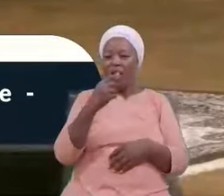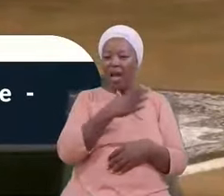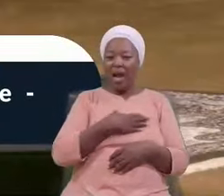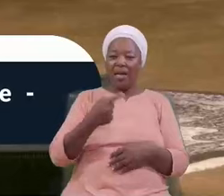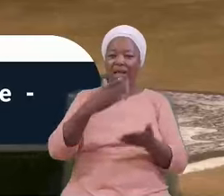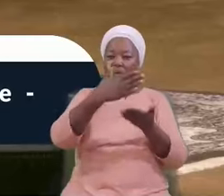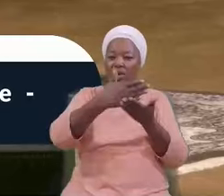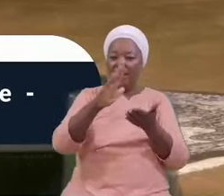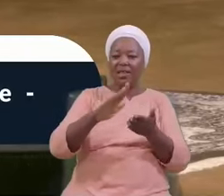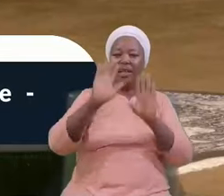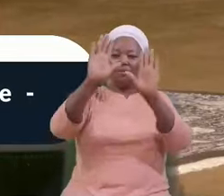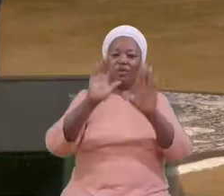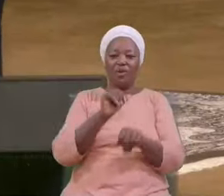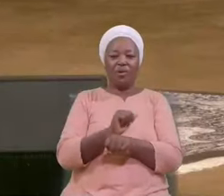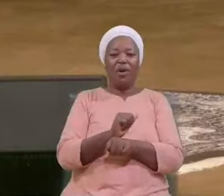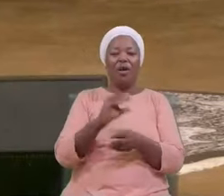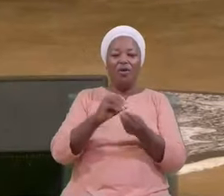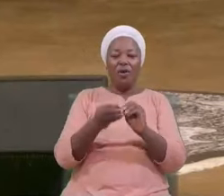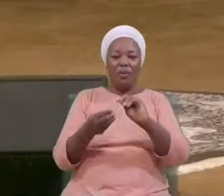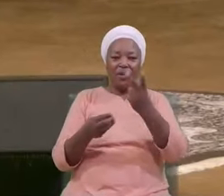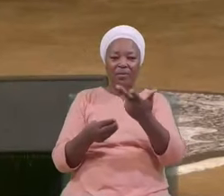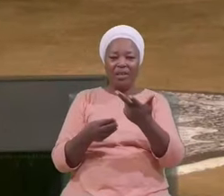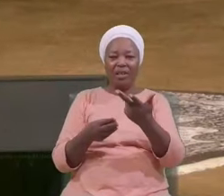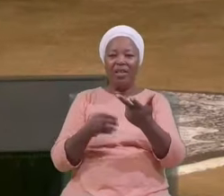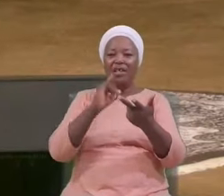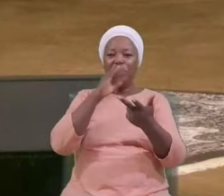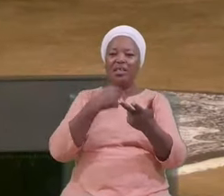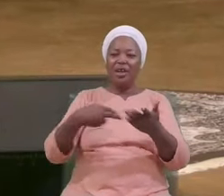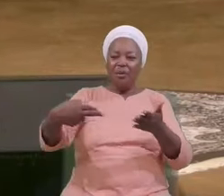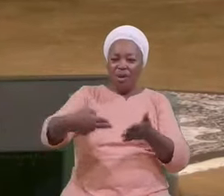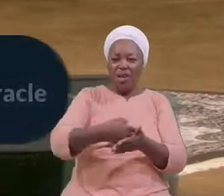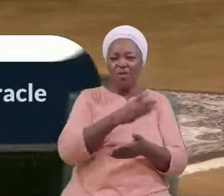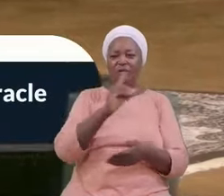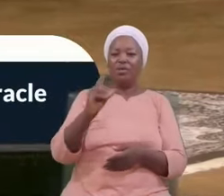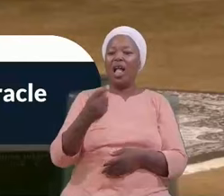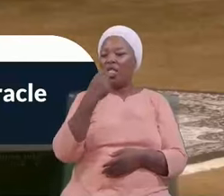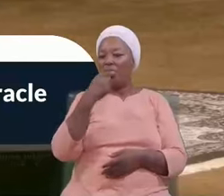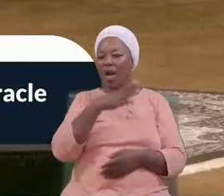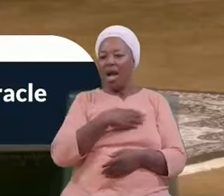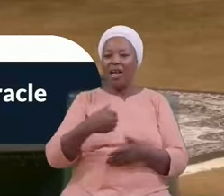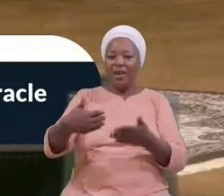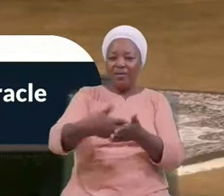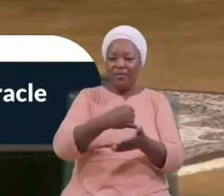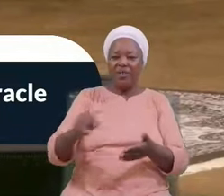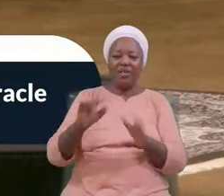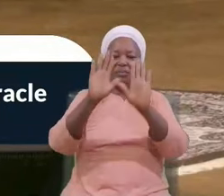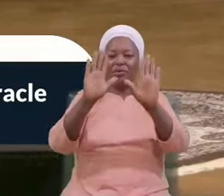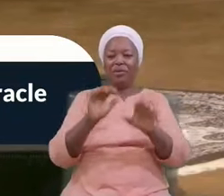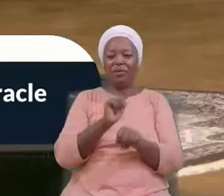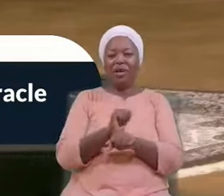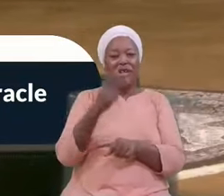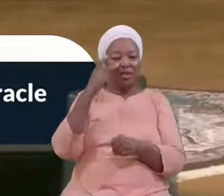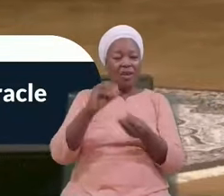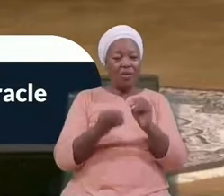miracle rejeté. 3, la langue renouvelée et le miracle rafraîchissant. Numéro 1